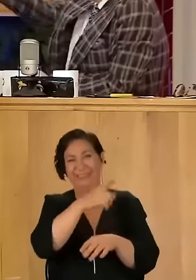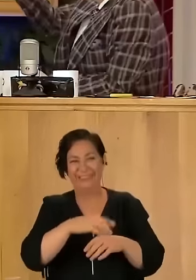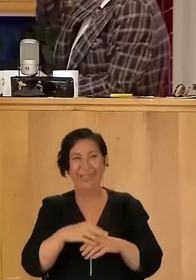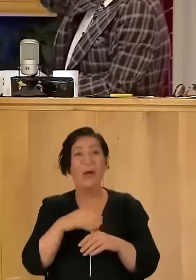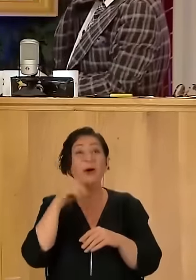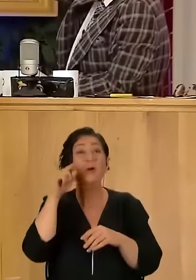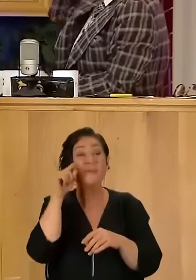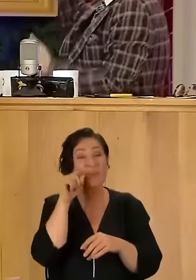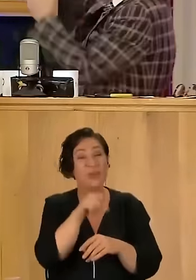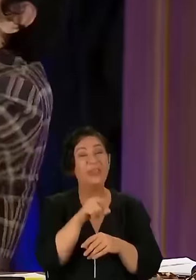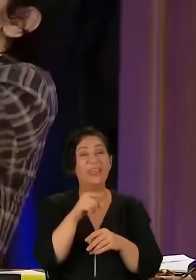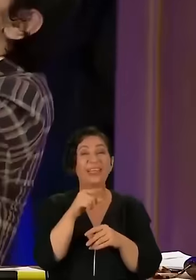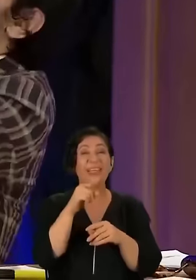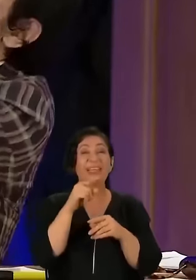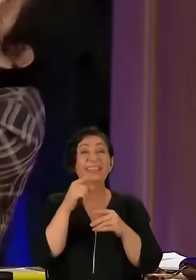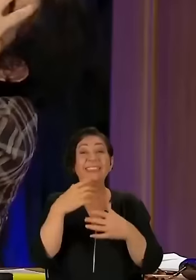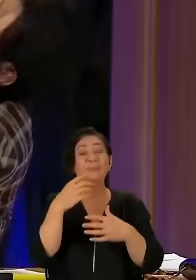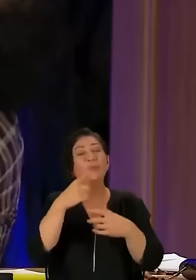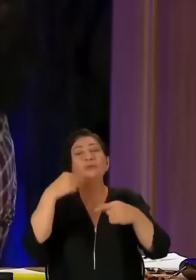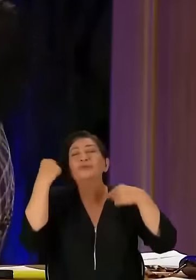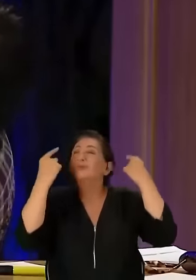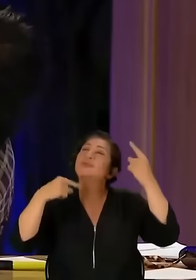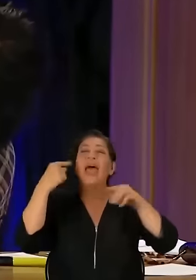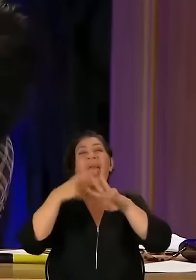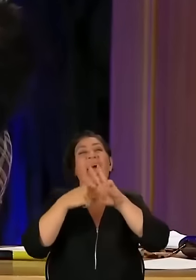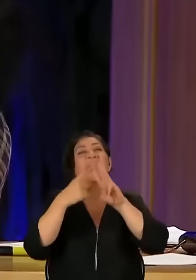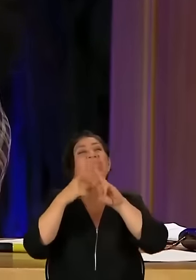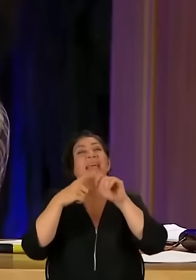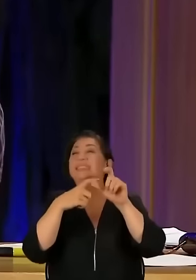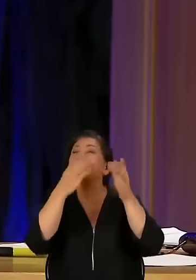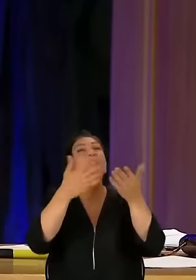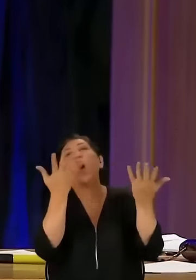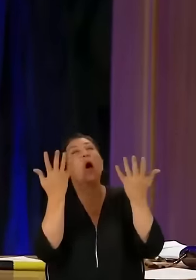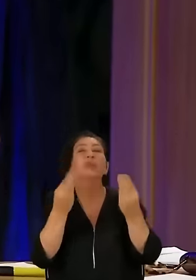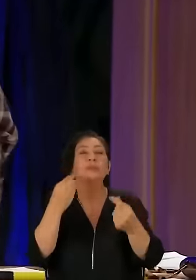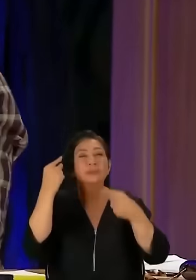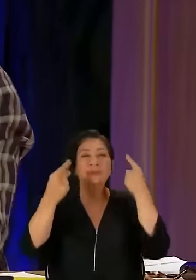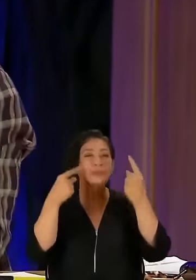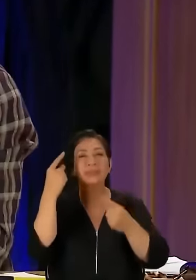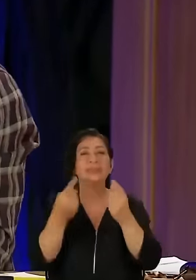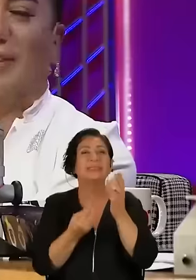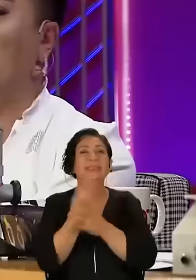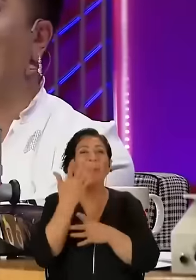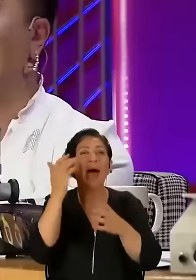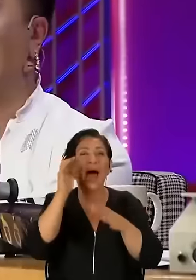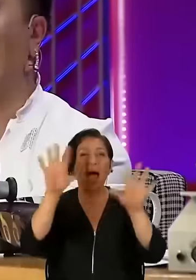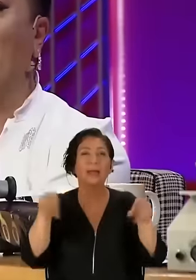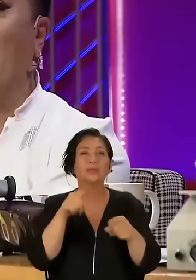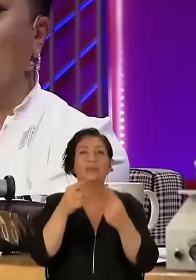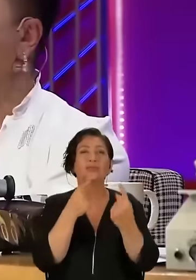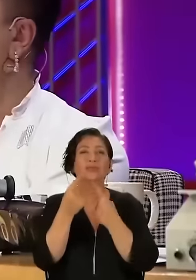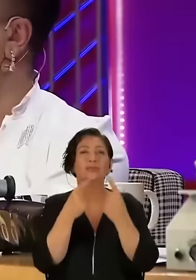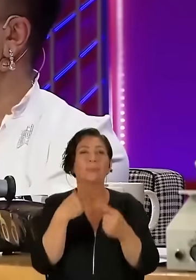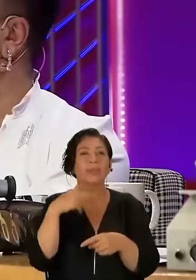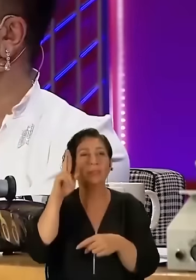Yani bunun şeyini yaşamıyor muyuz? Bu Enes Batur'a ne oldu diyerekten evet, falan. Maalesef sabah magazinde herkes bunu konuşuyor.